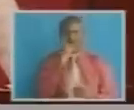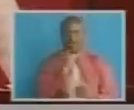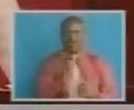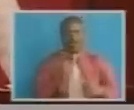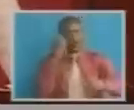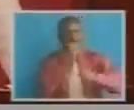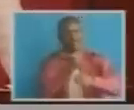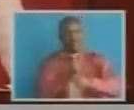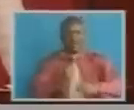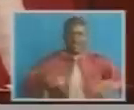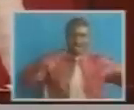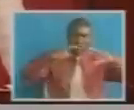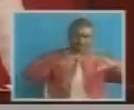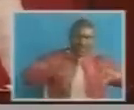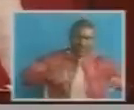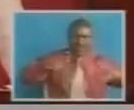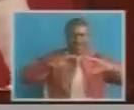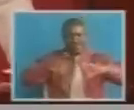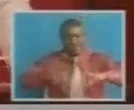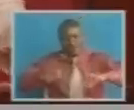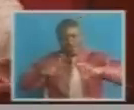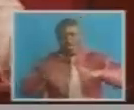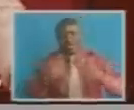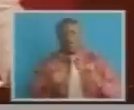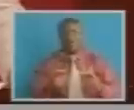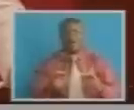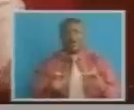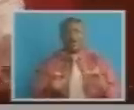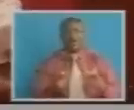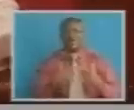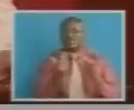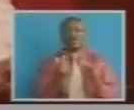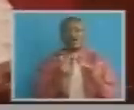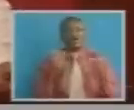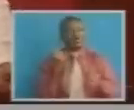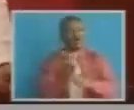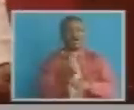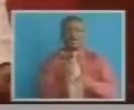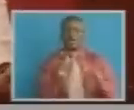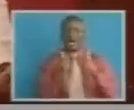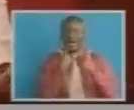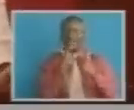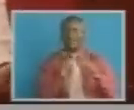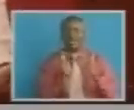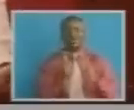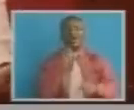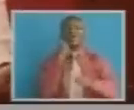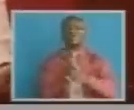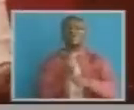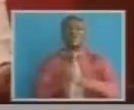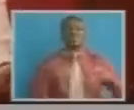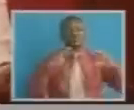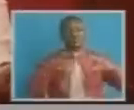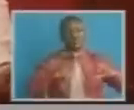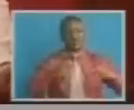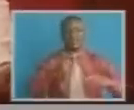kuona katika kufanya Siku hiyo wanapoteza Nini amesema hawajafanya utafiti lakini mimi nilikuwa najiuliza